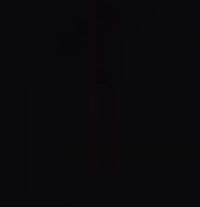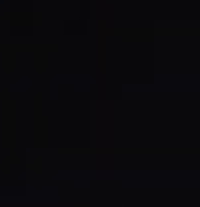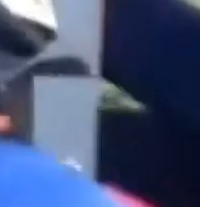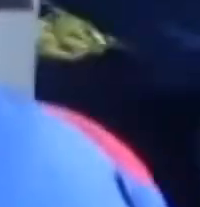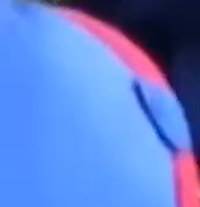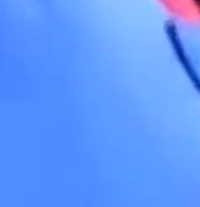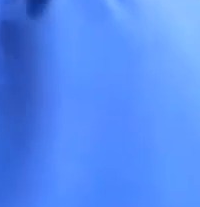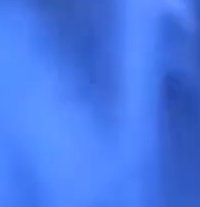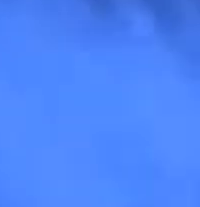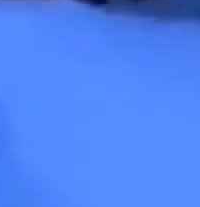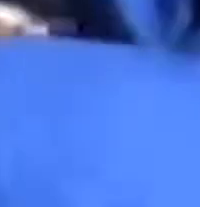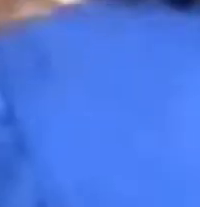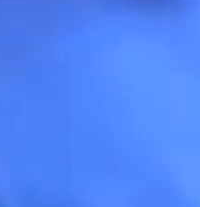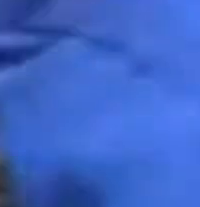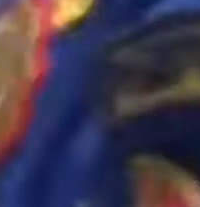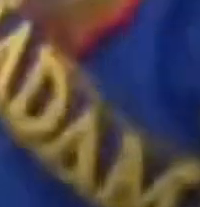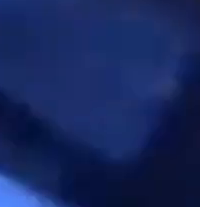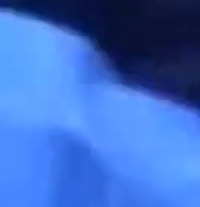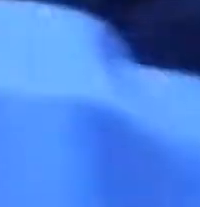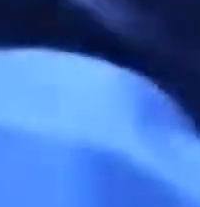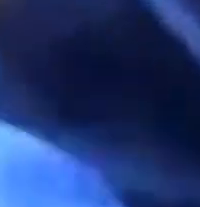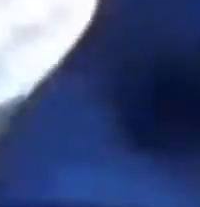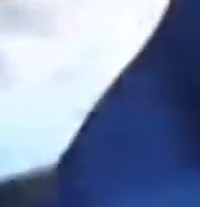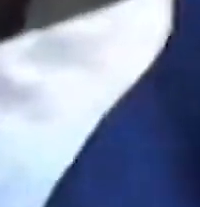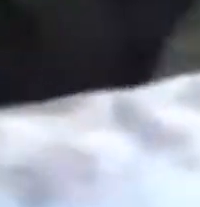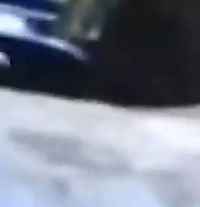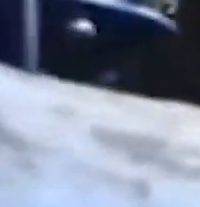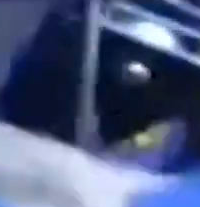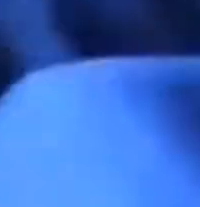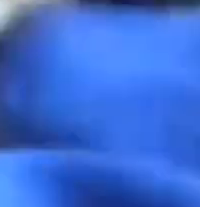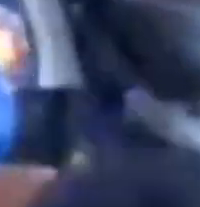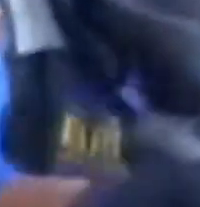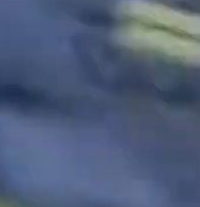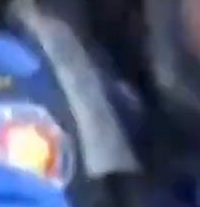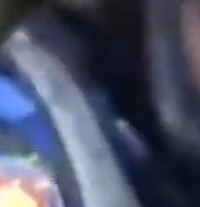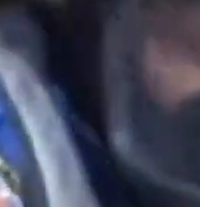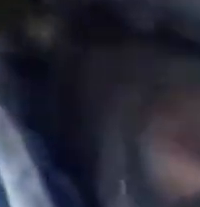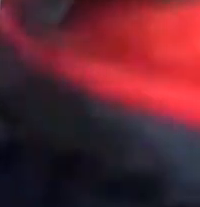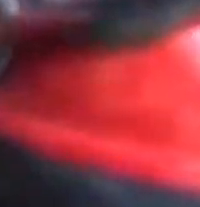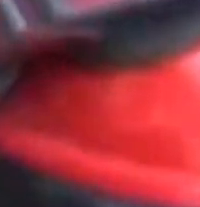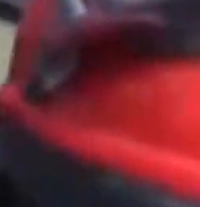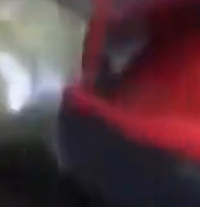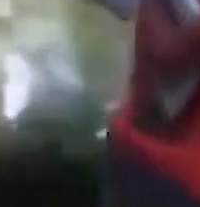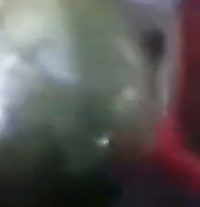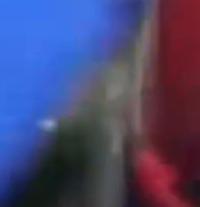Terus. Setelah menunggu 15 menit, akhirnya petugas berhasil mengevakuasi seekor kucing.